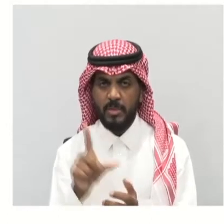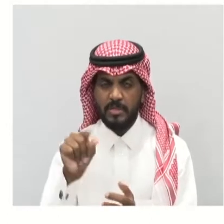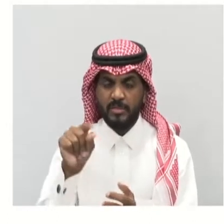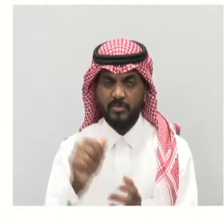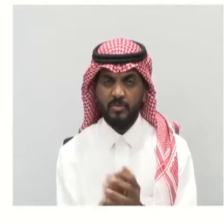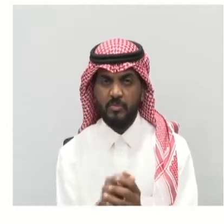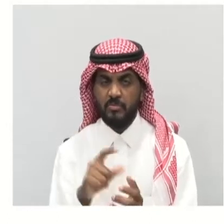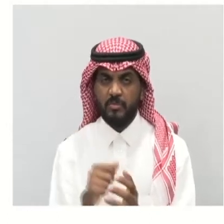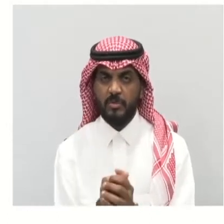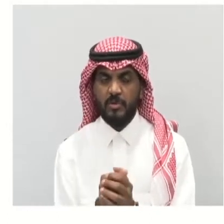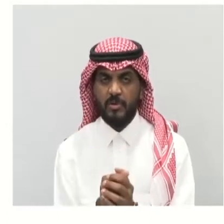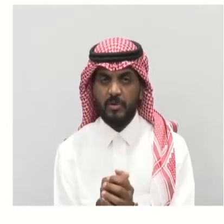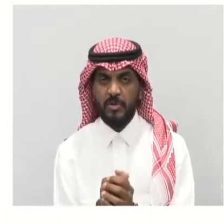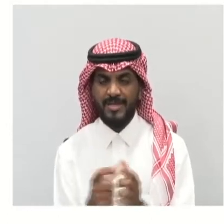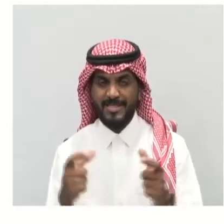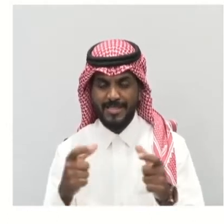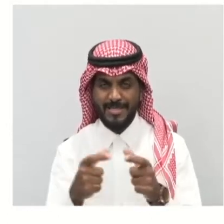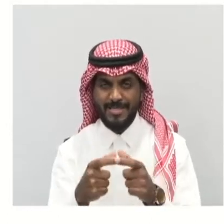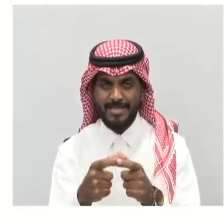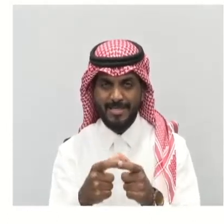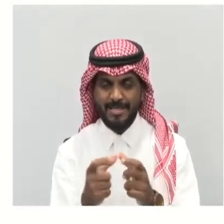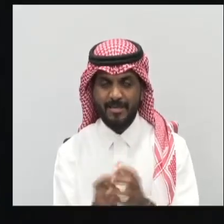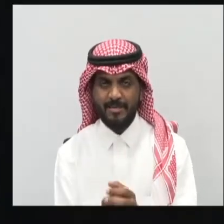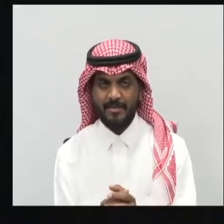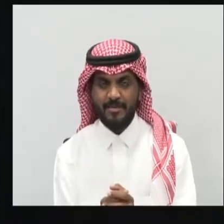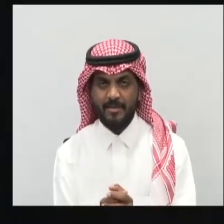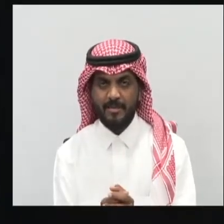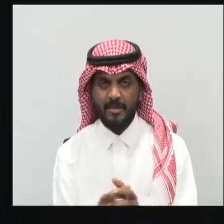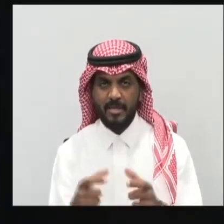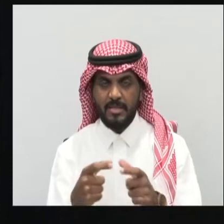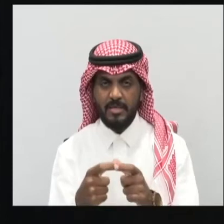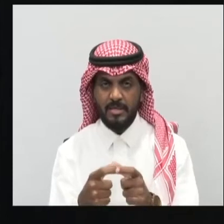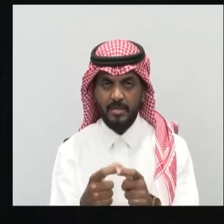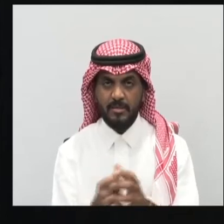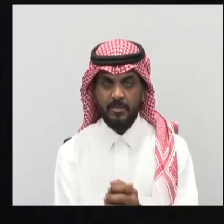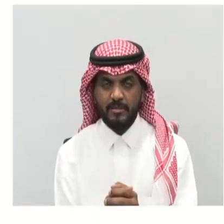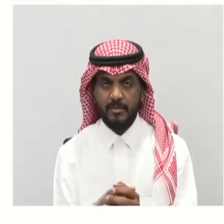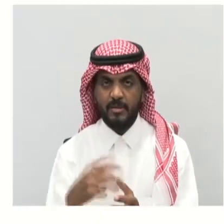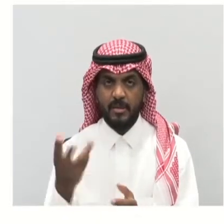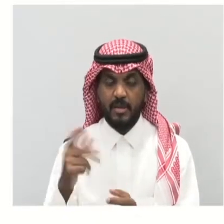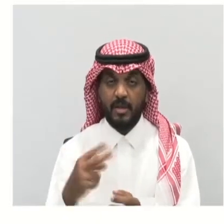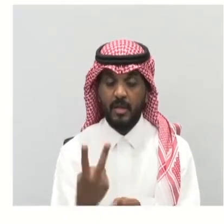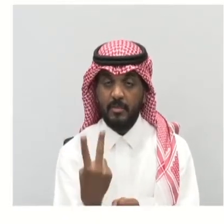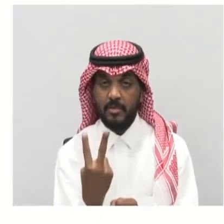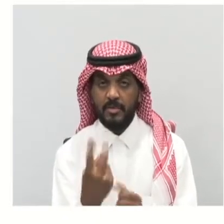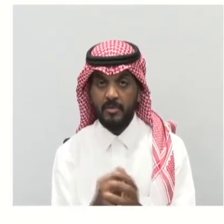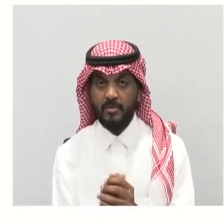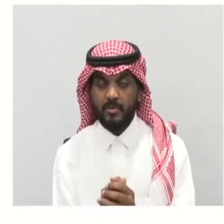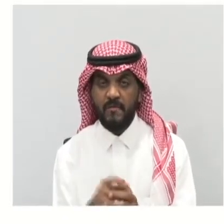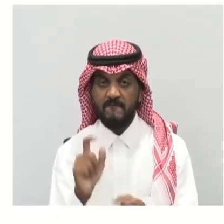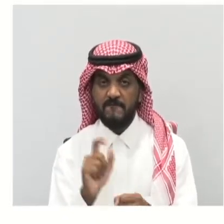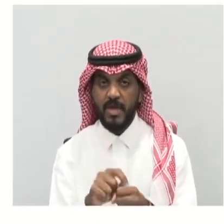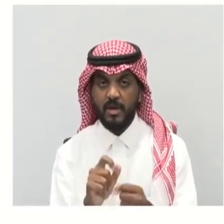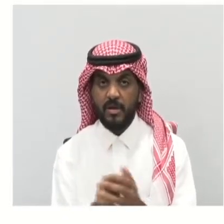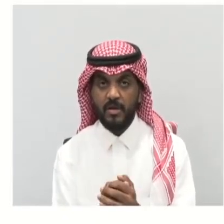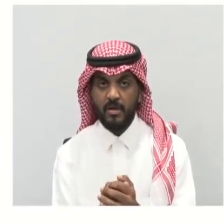أحسنتم يا رائعين، ضيقة، ضد واسعة ضيقة. رقم اثنان: فعل